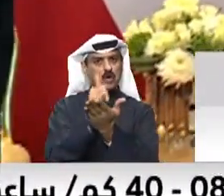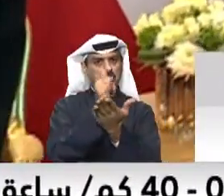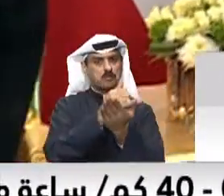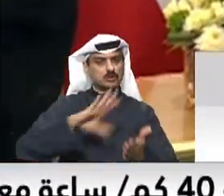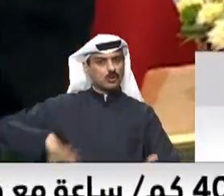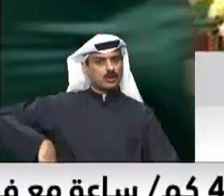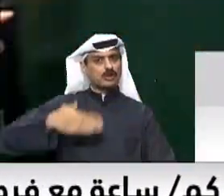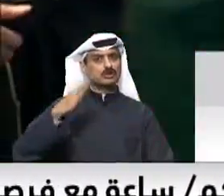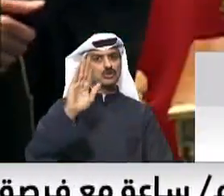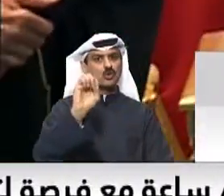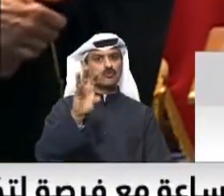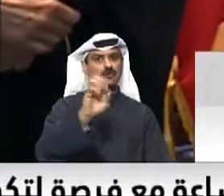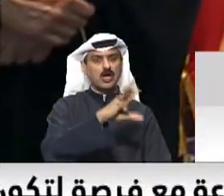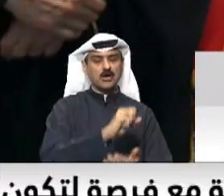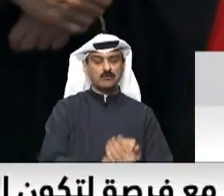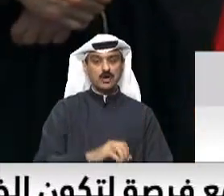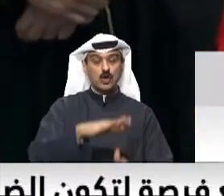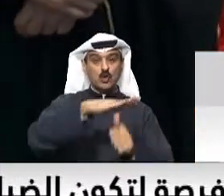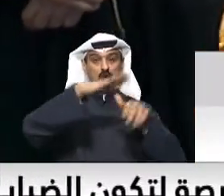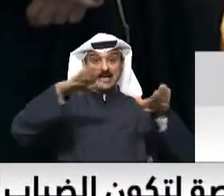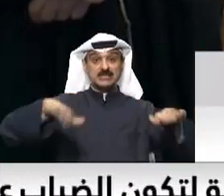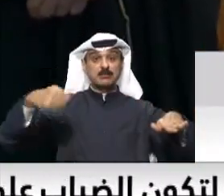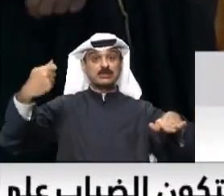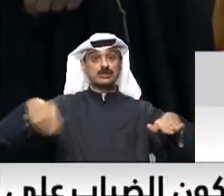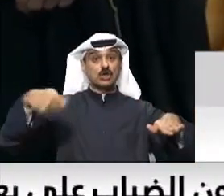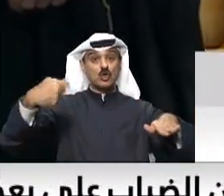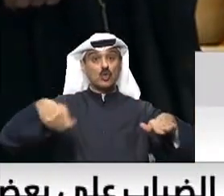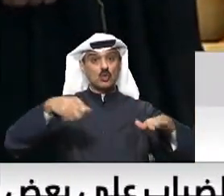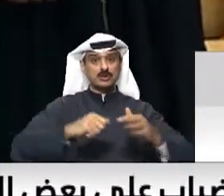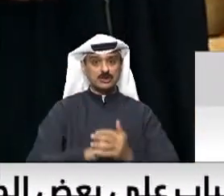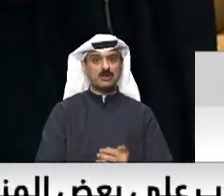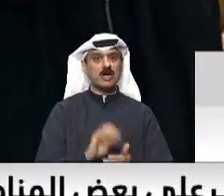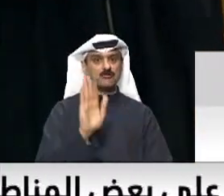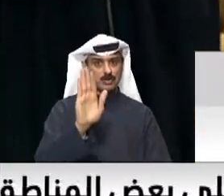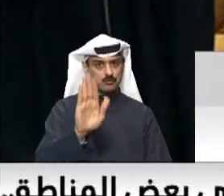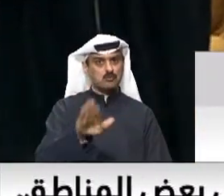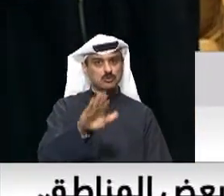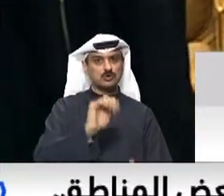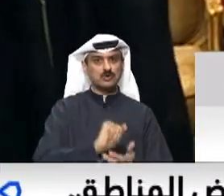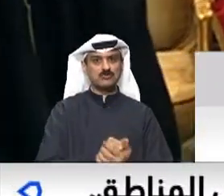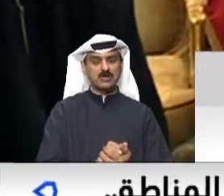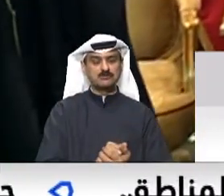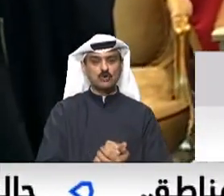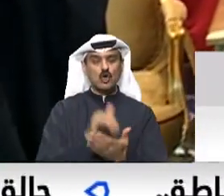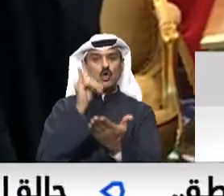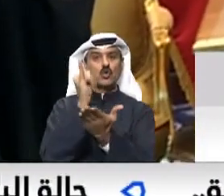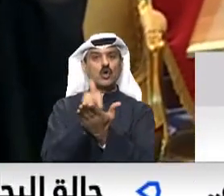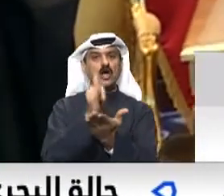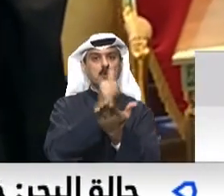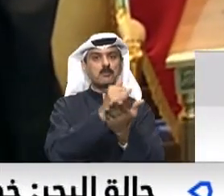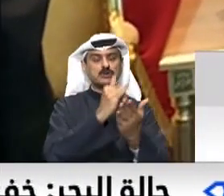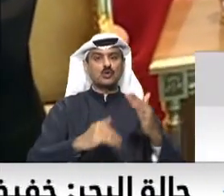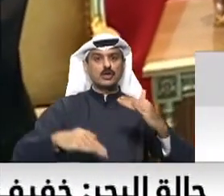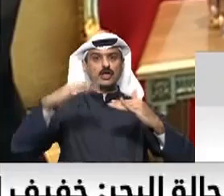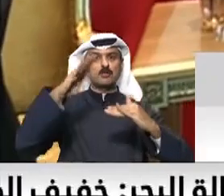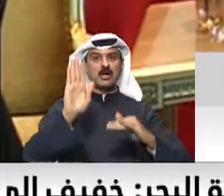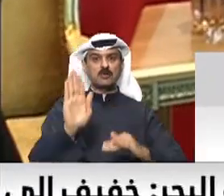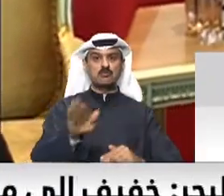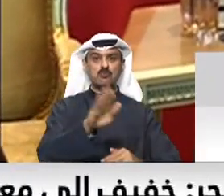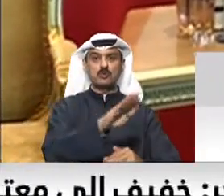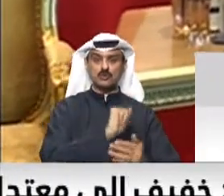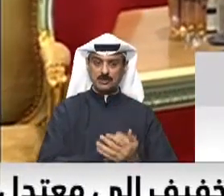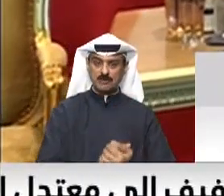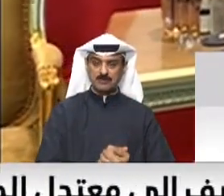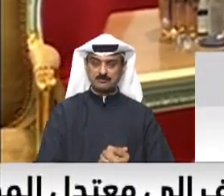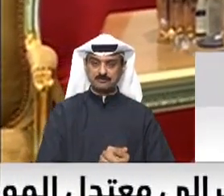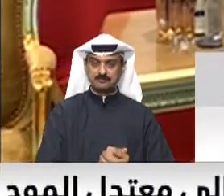وسمو الشيخ أحمد نواف الأحمد الجابر الصباح رئيس مجلس الوزراء وكبار المسؤولين بالدولة. هذا وقد